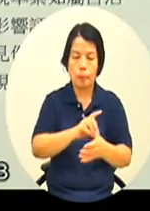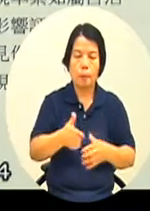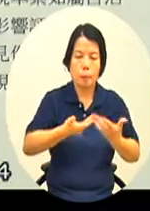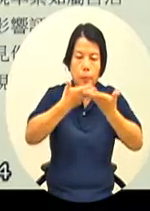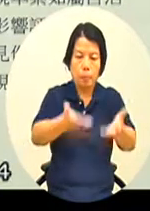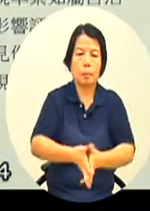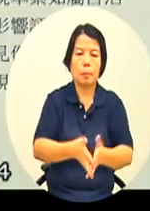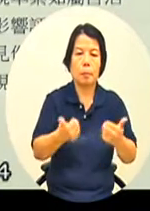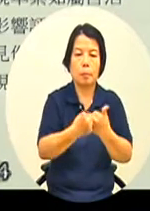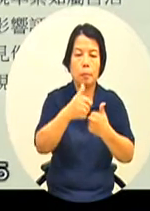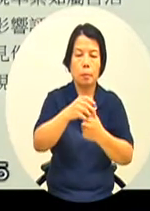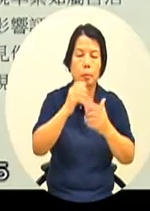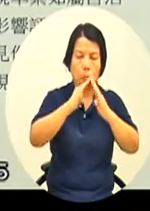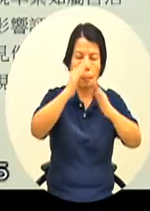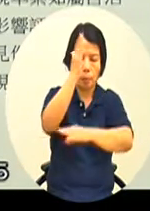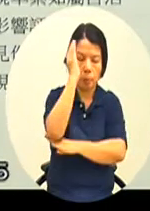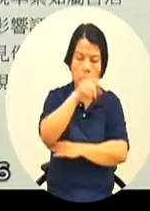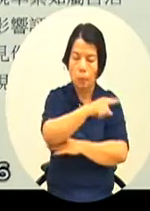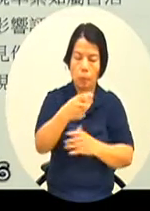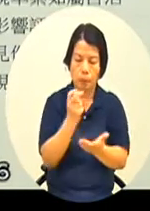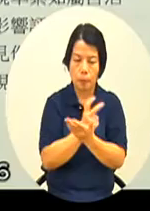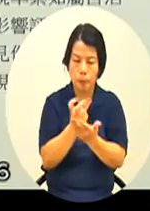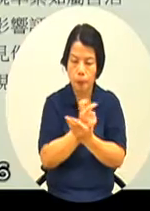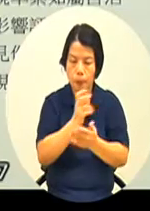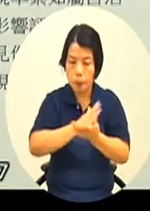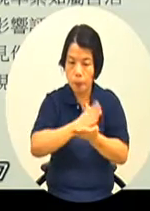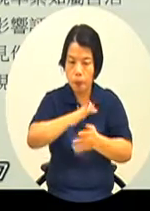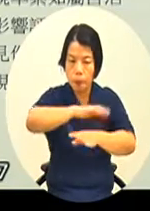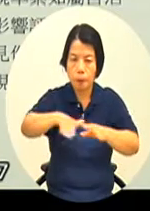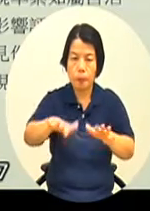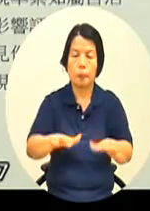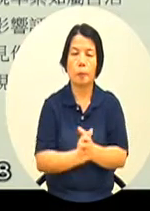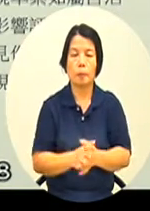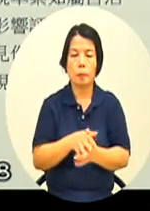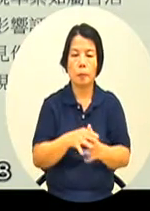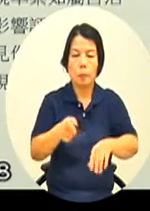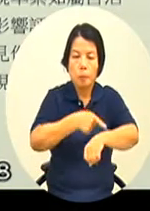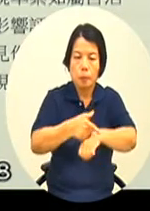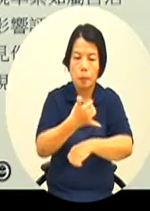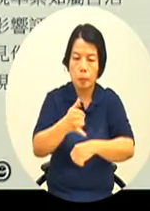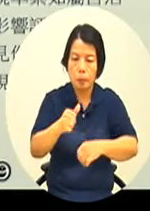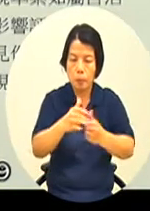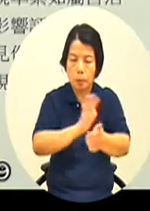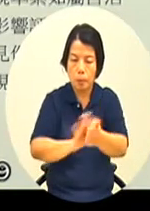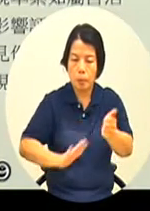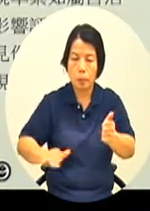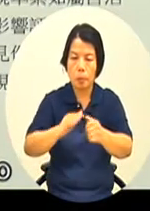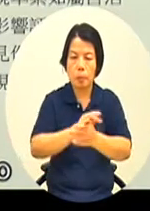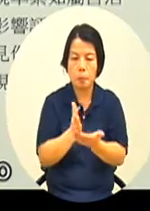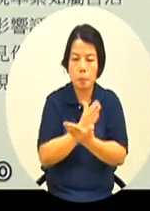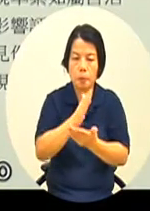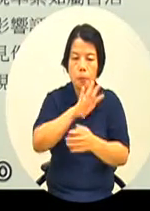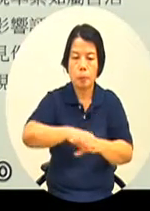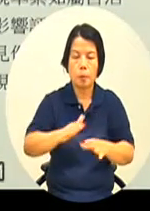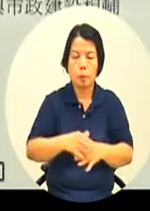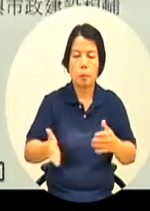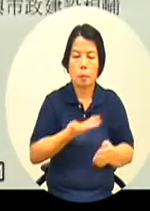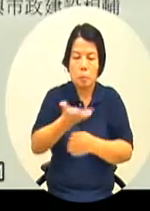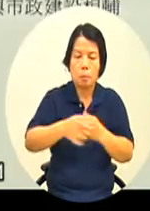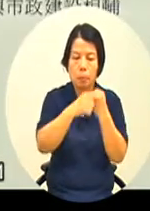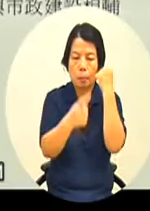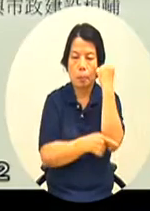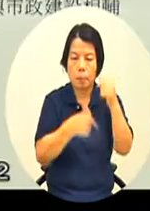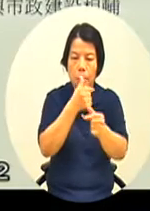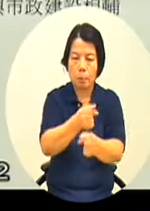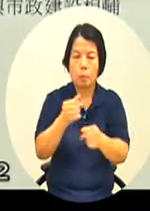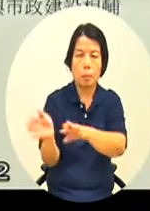规会审议。自治条例部分会另外办理性别影响评估，期待使法规更加周延。市